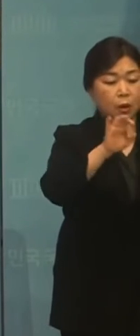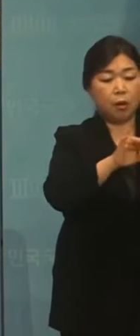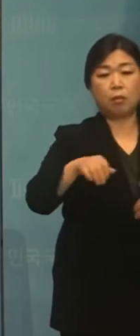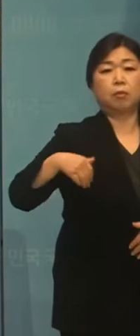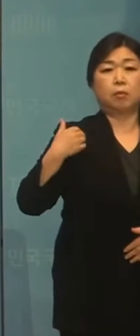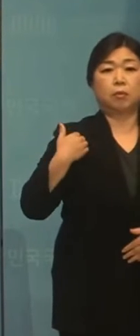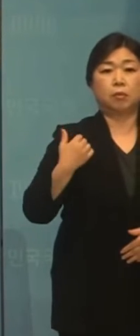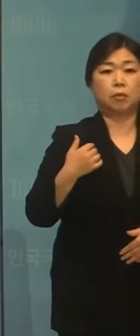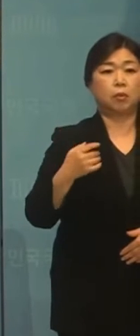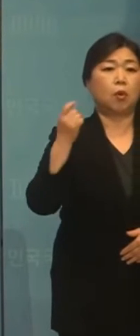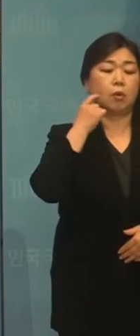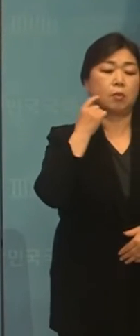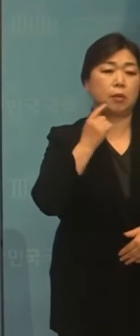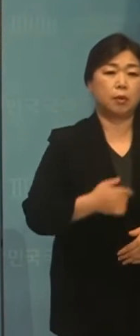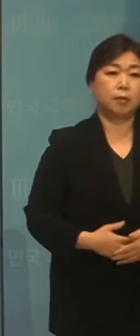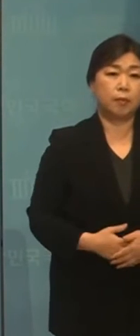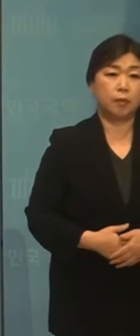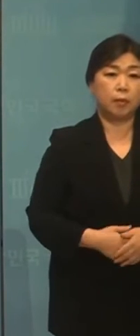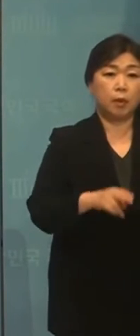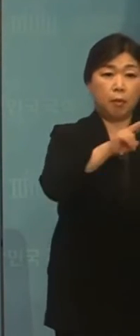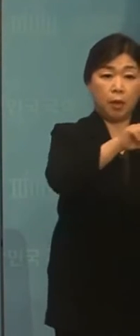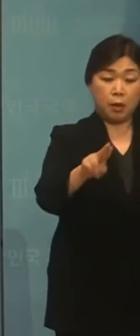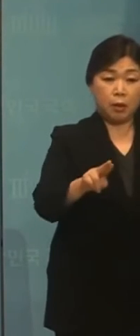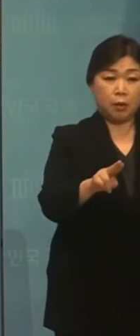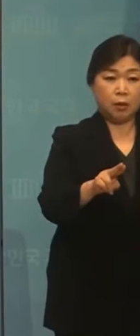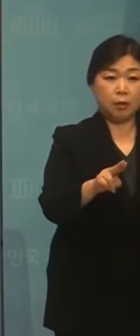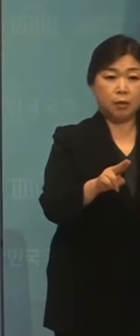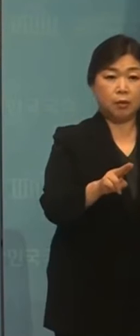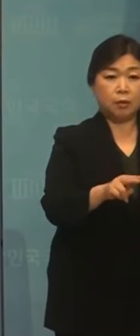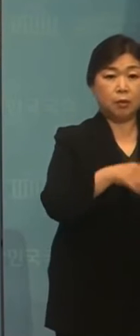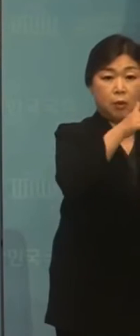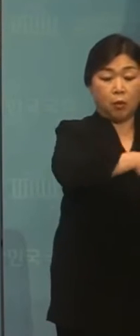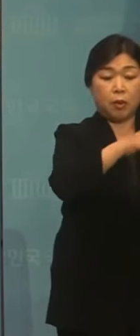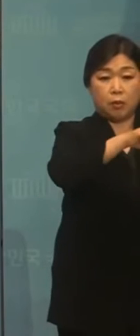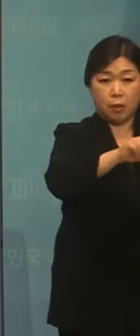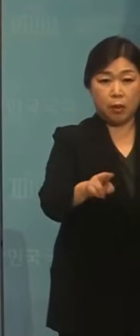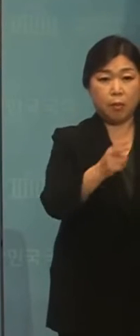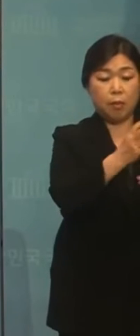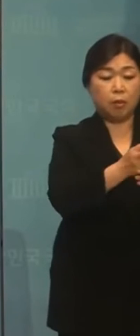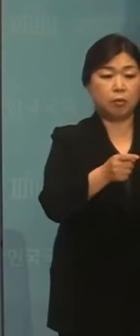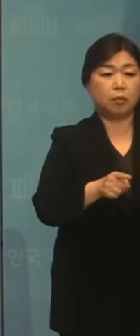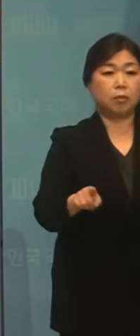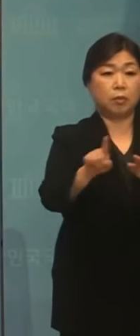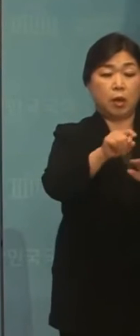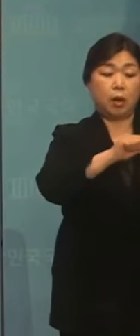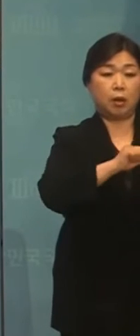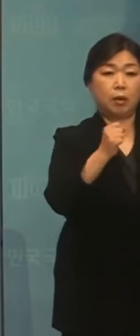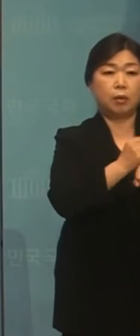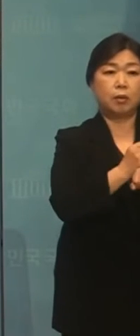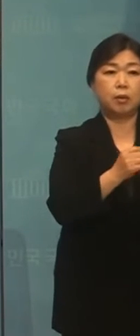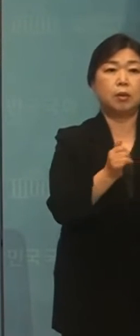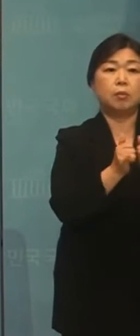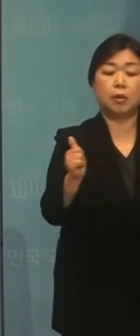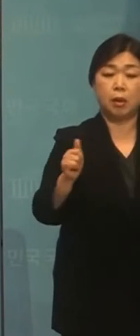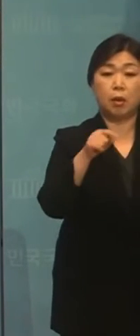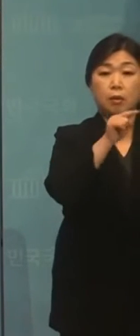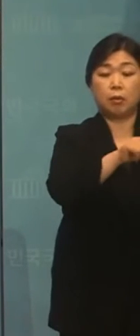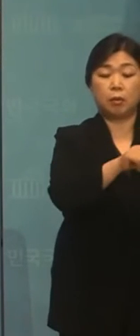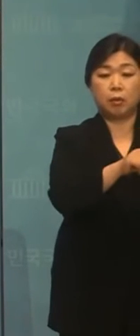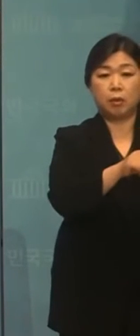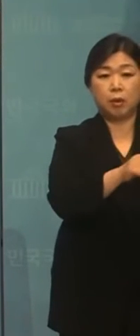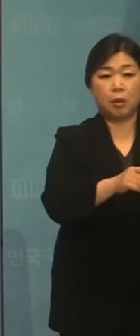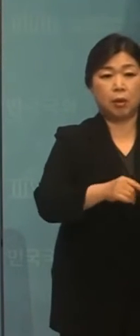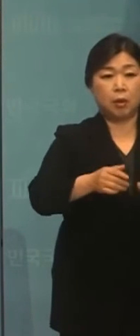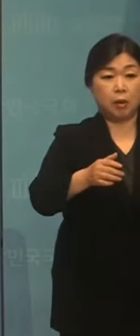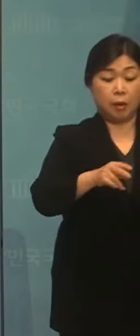거짓말이다. 폐특법을 대표 발의하고 통과해 주도적으로 앞장섰던 당사자로서 폐특법